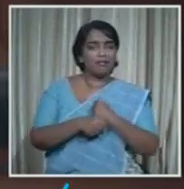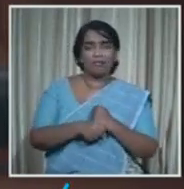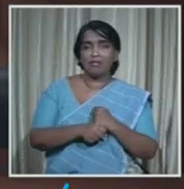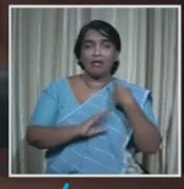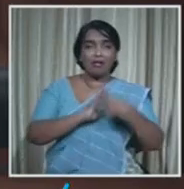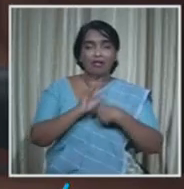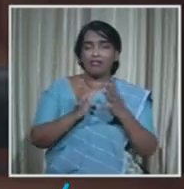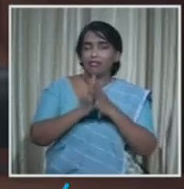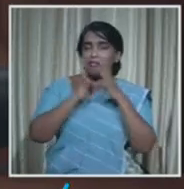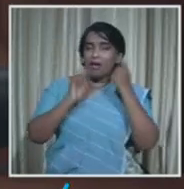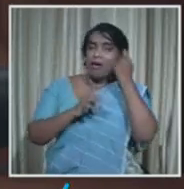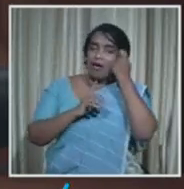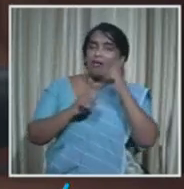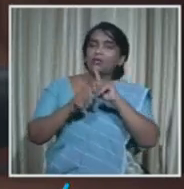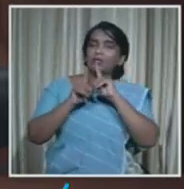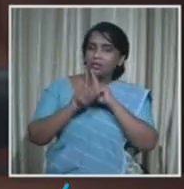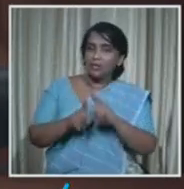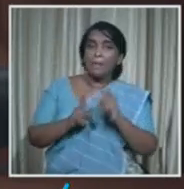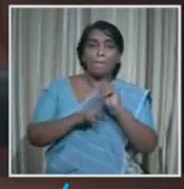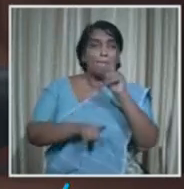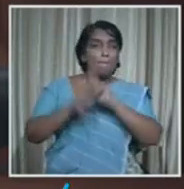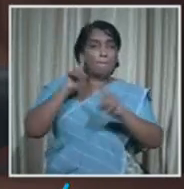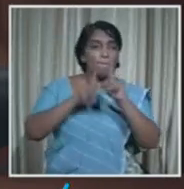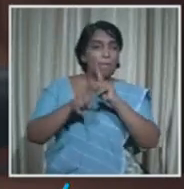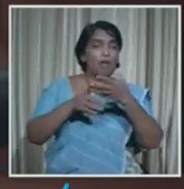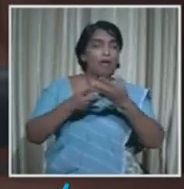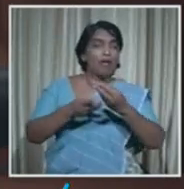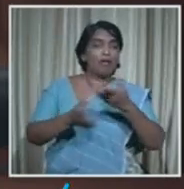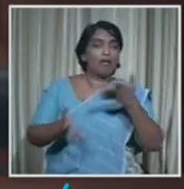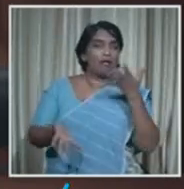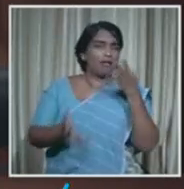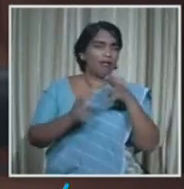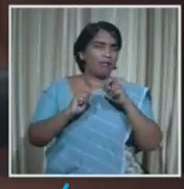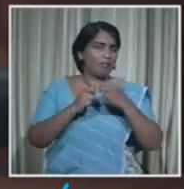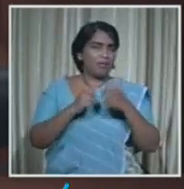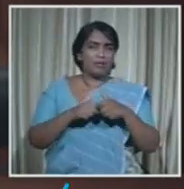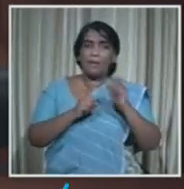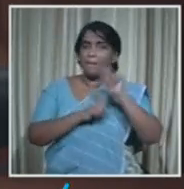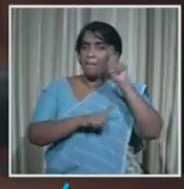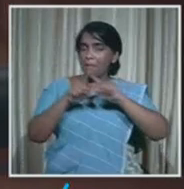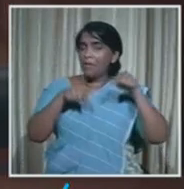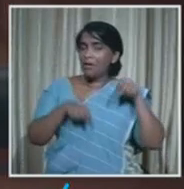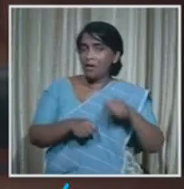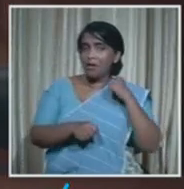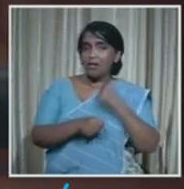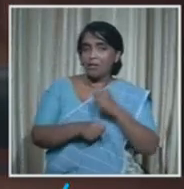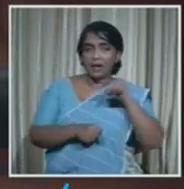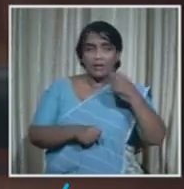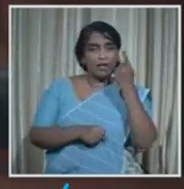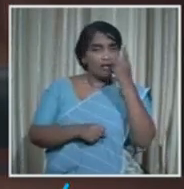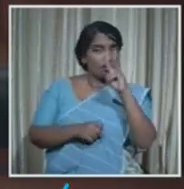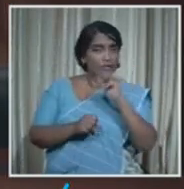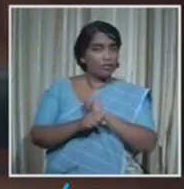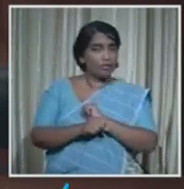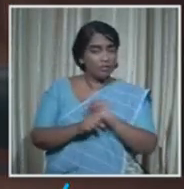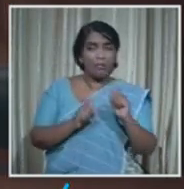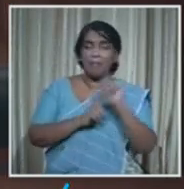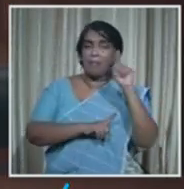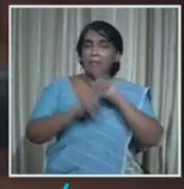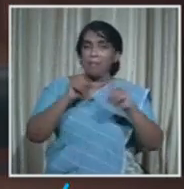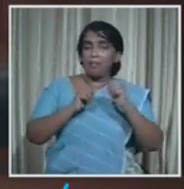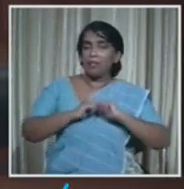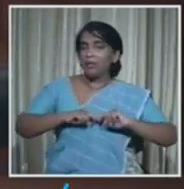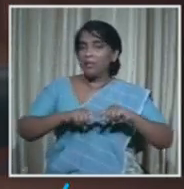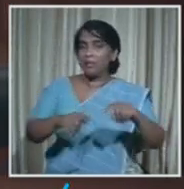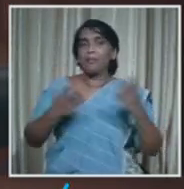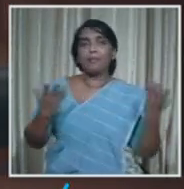ගොඩක් ඒවා යෝජනා වෙලා තිබෙන්නේ පාර්ලිමේන්තු අස්ථාවර භාවයක් මත පාර්ලිමේන්තු ආණ්ඩුවකට 113ක් නැතුව පාර්ලිමේන්තුව පවත්වාගෙන